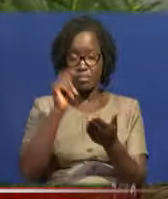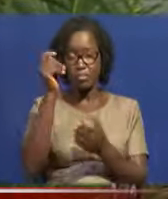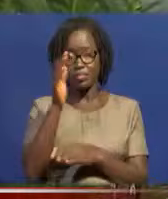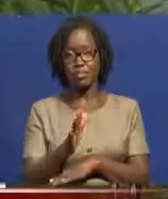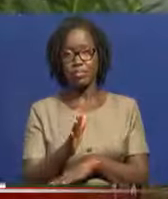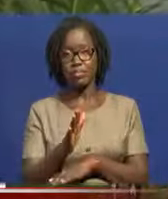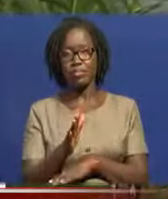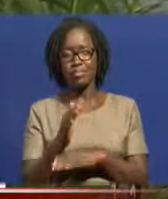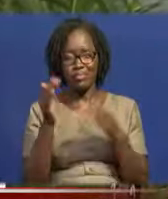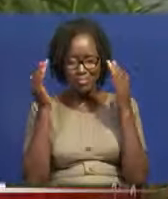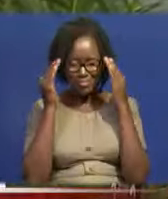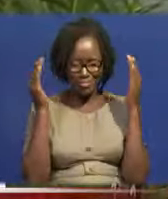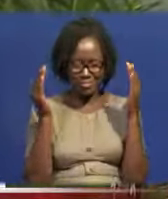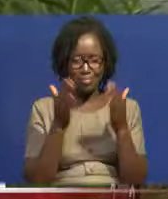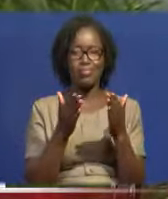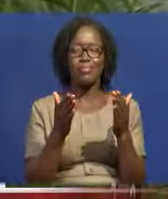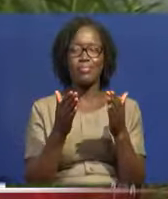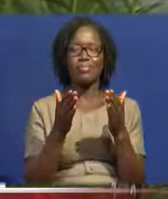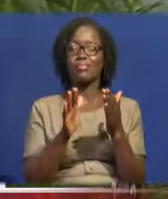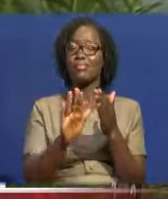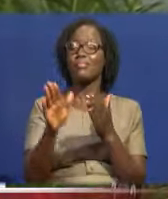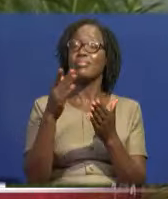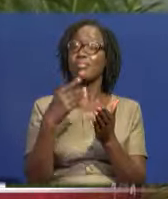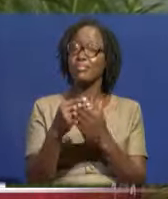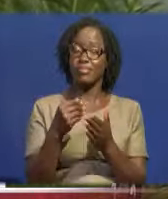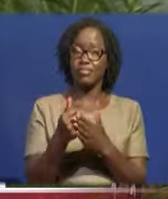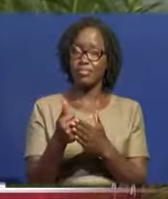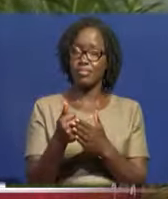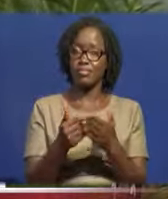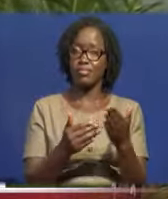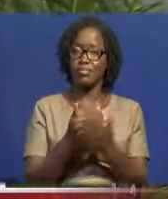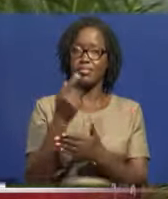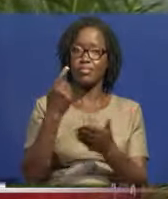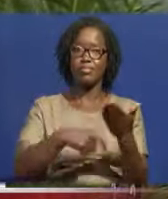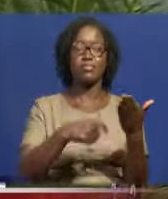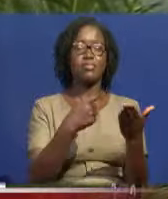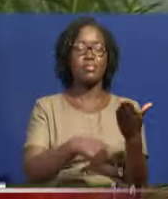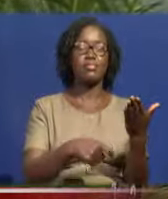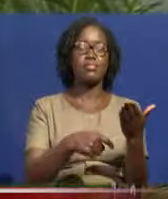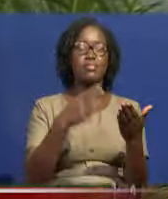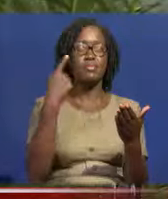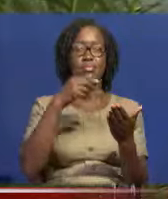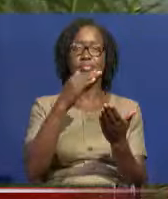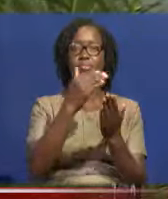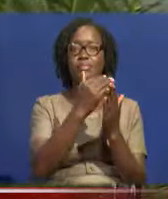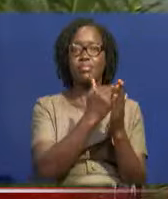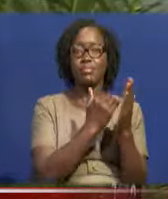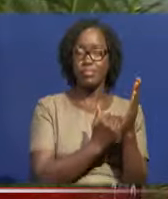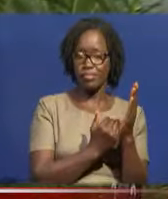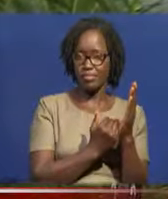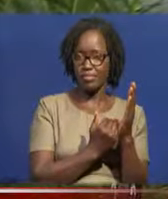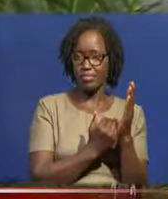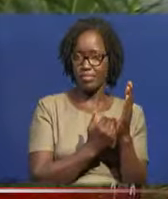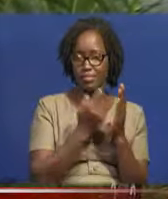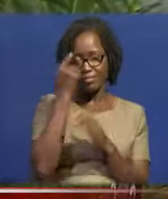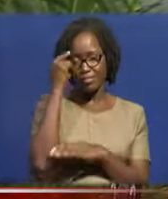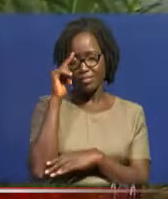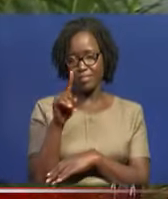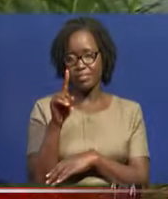Kenyans are committing their money through the levy for this program,